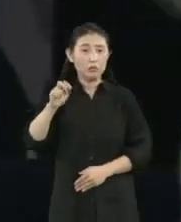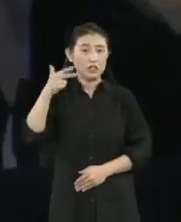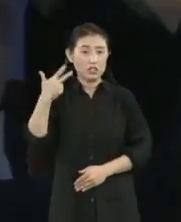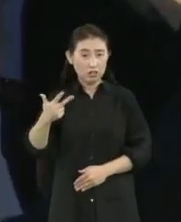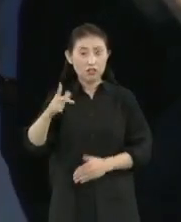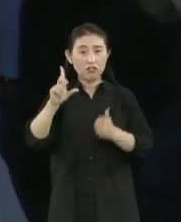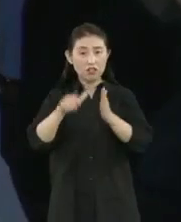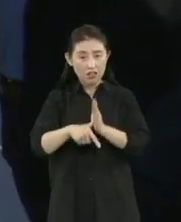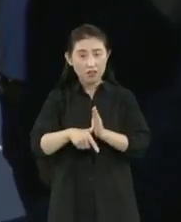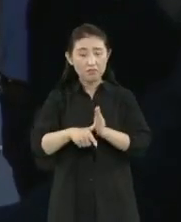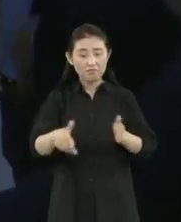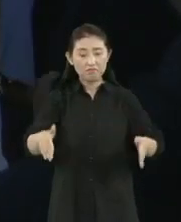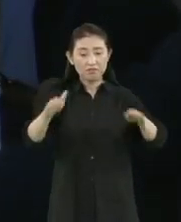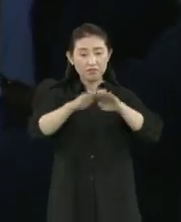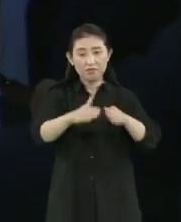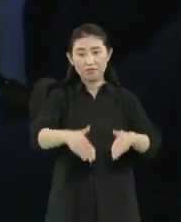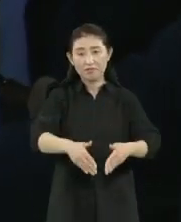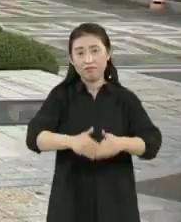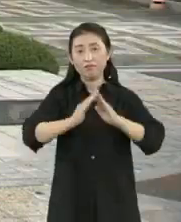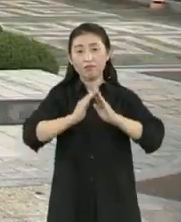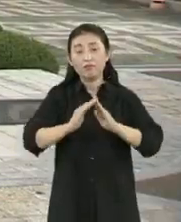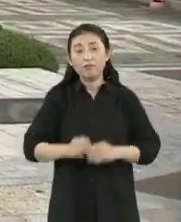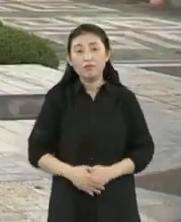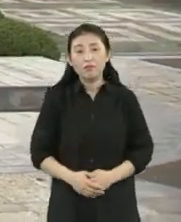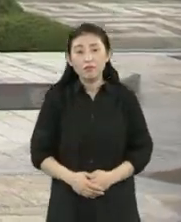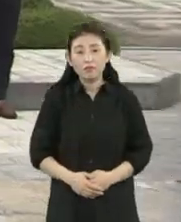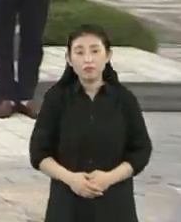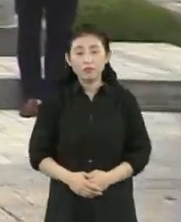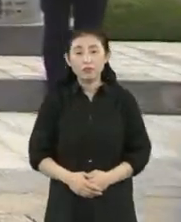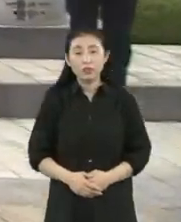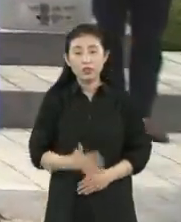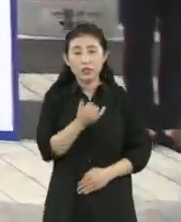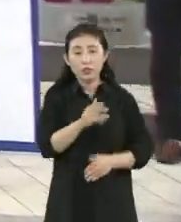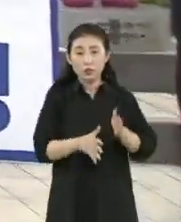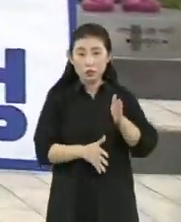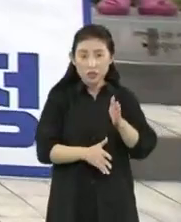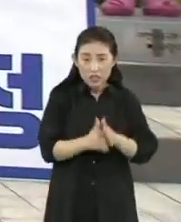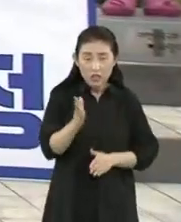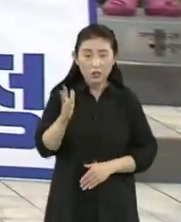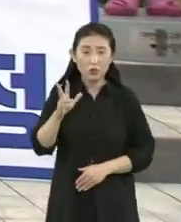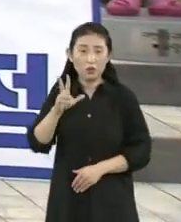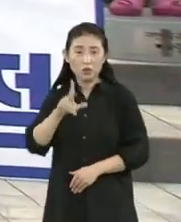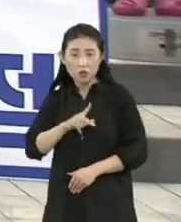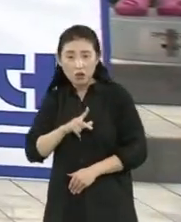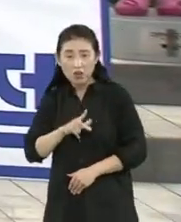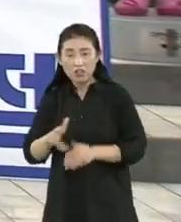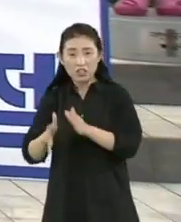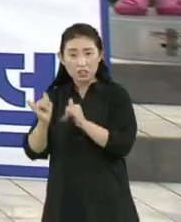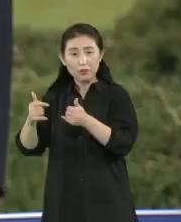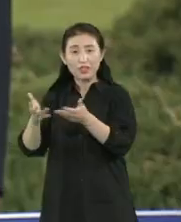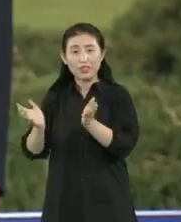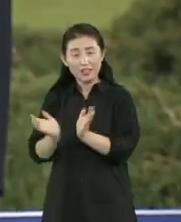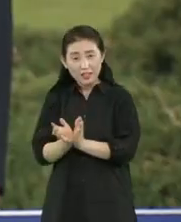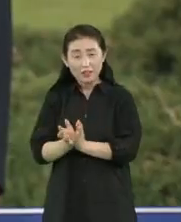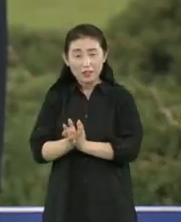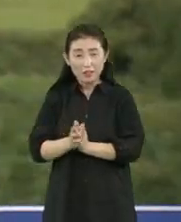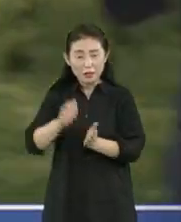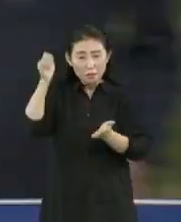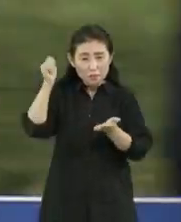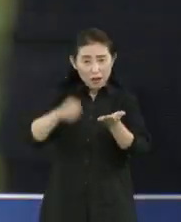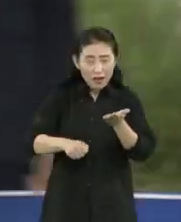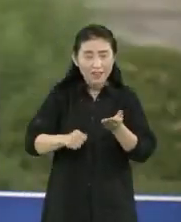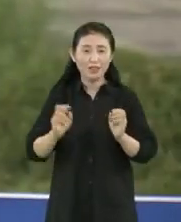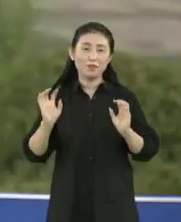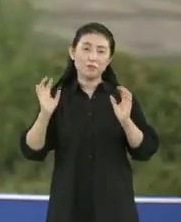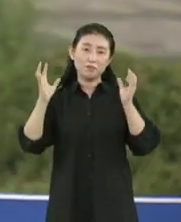말이면 국회 세종시대를 열게 됩니다. 세종시와 지역 정치권, 지역 시민단체 등도 즉각 환영